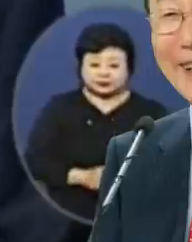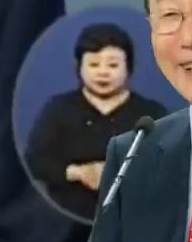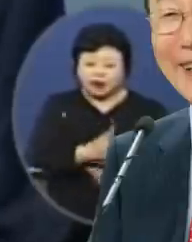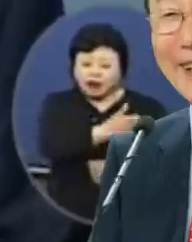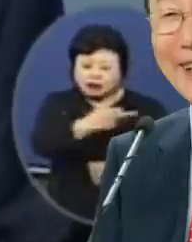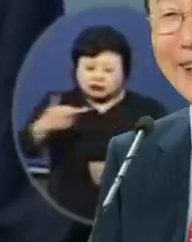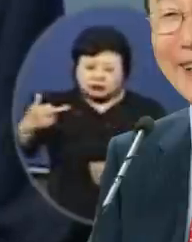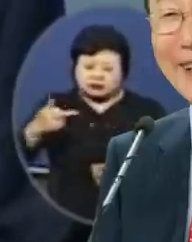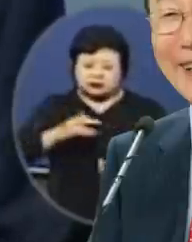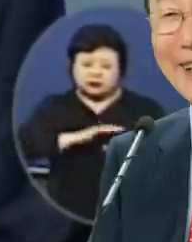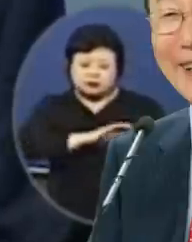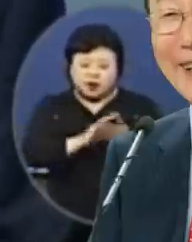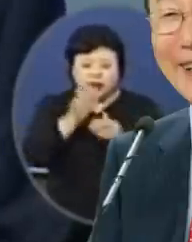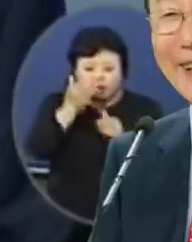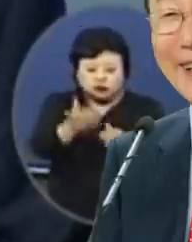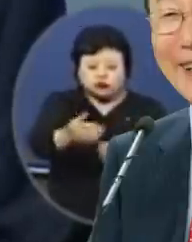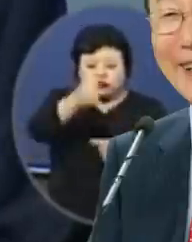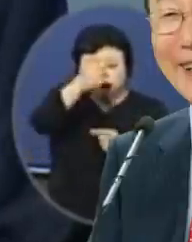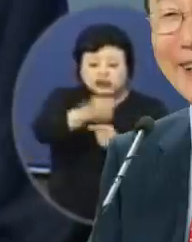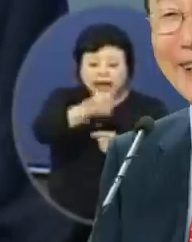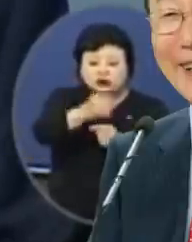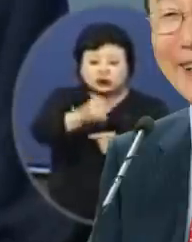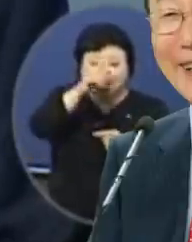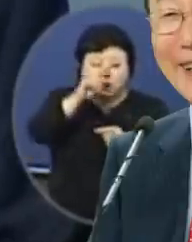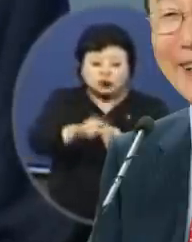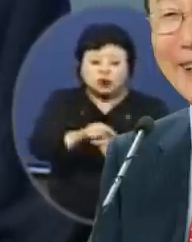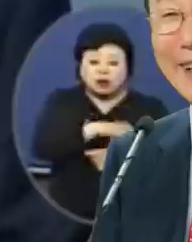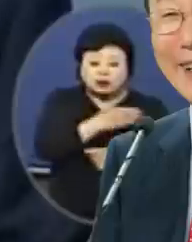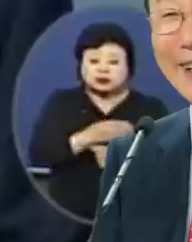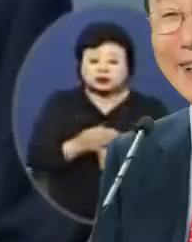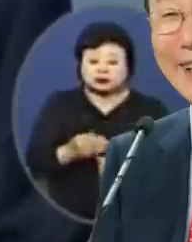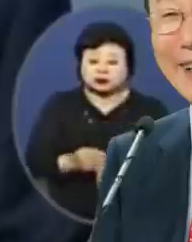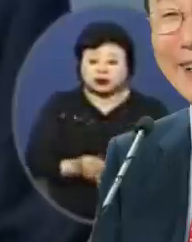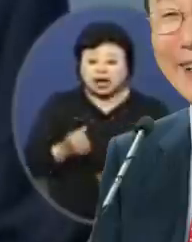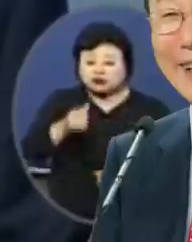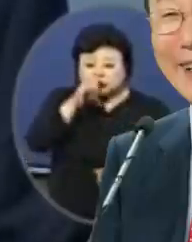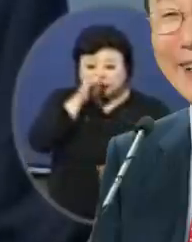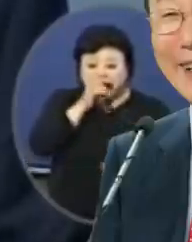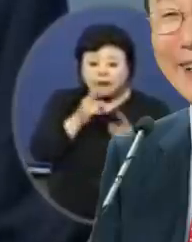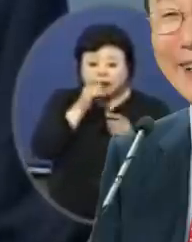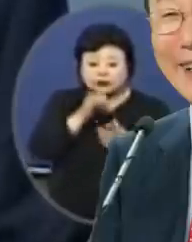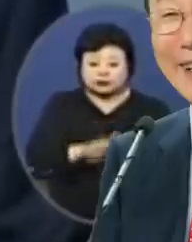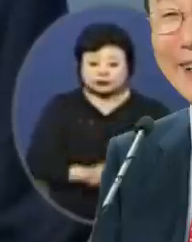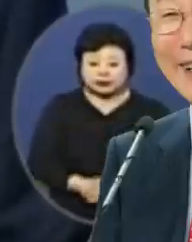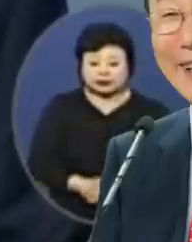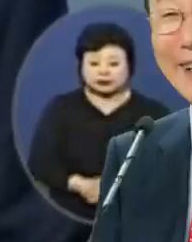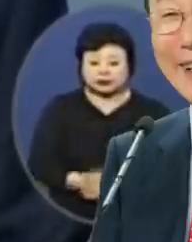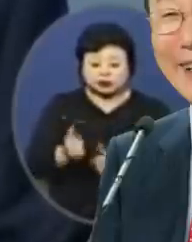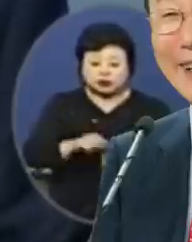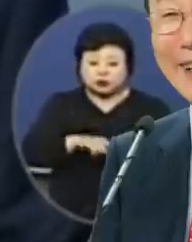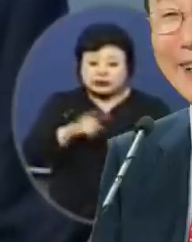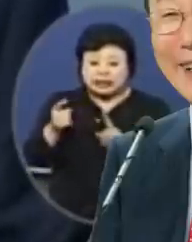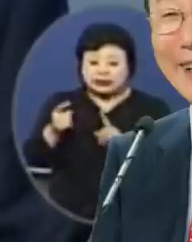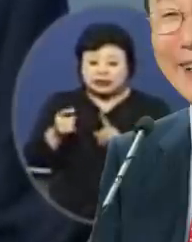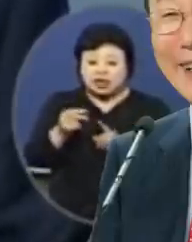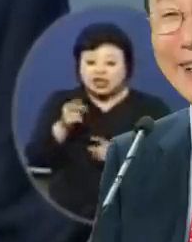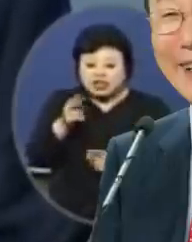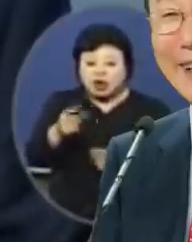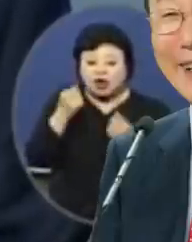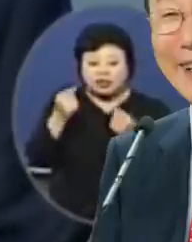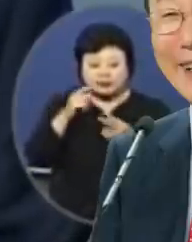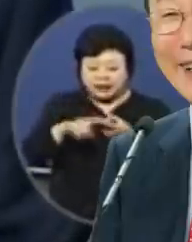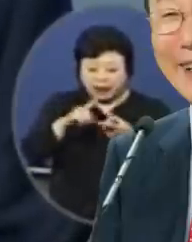거대한 변화를 가져오는 창조적인 능력을 그 배후에 가지고 있다고 말하고 있는 것입니다. 죽고 사는 것이 혀의